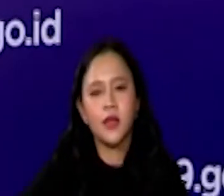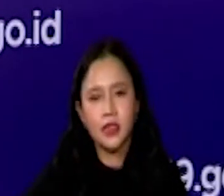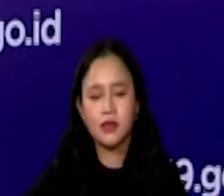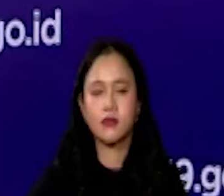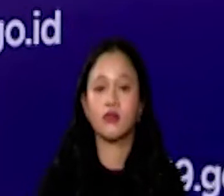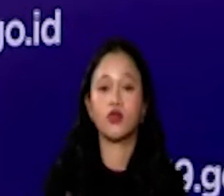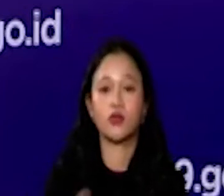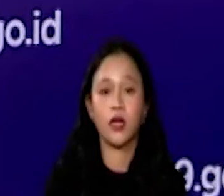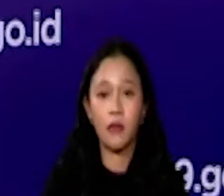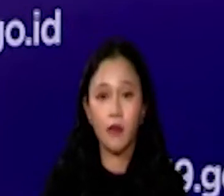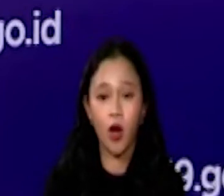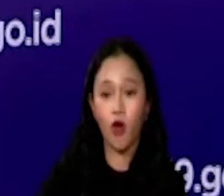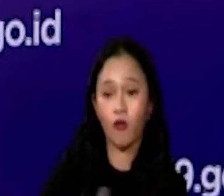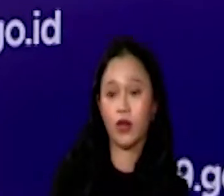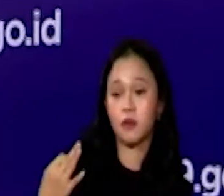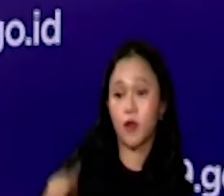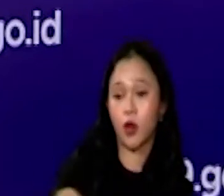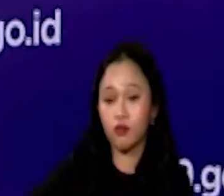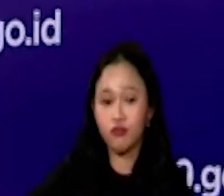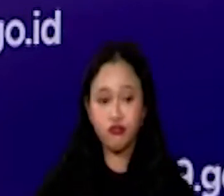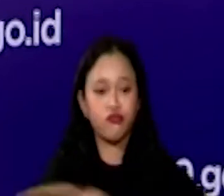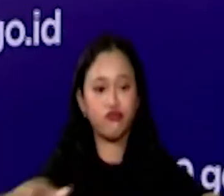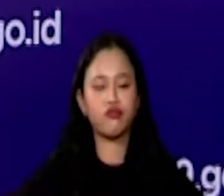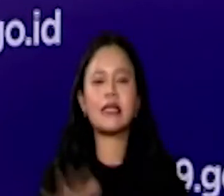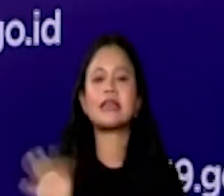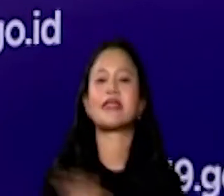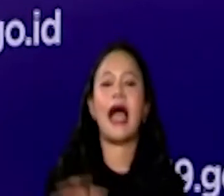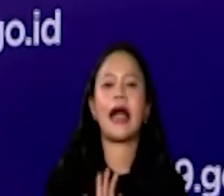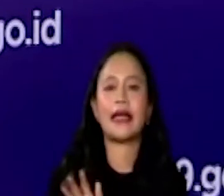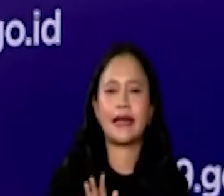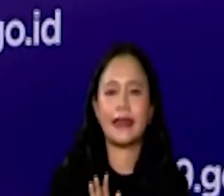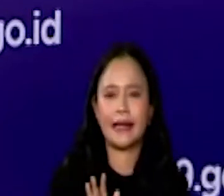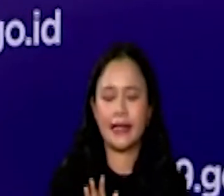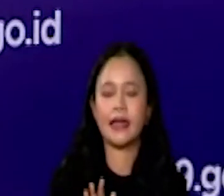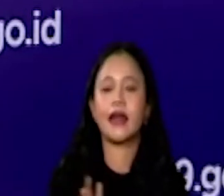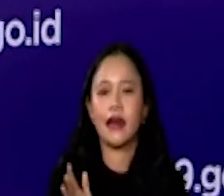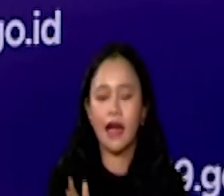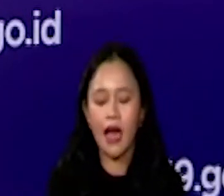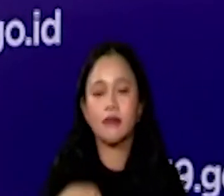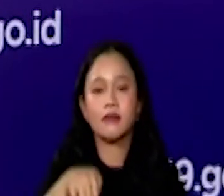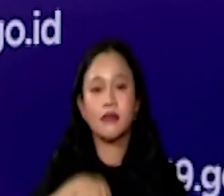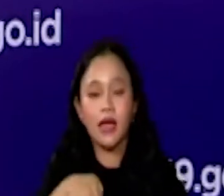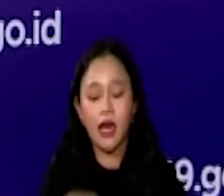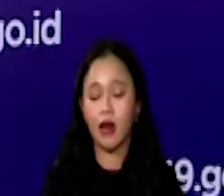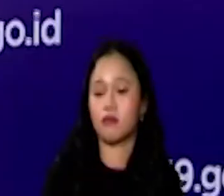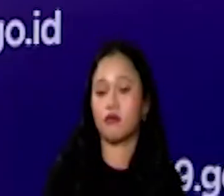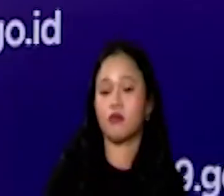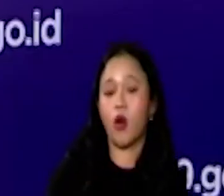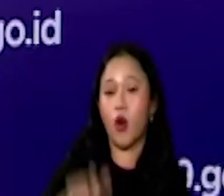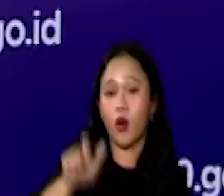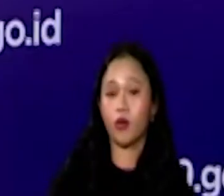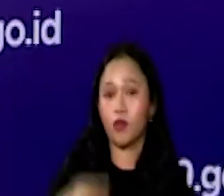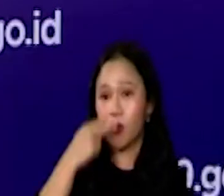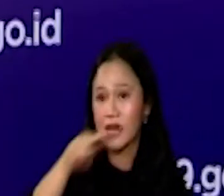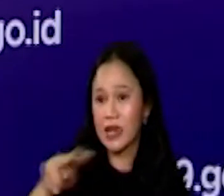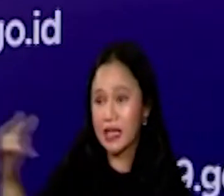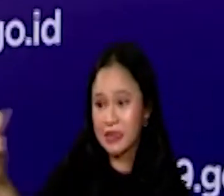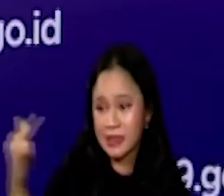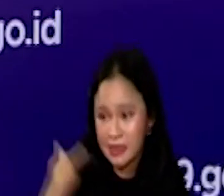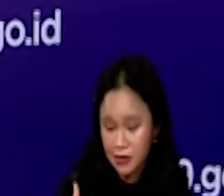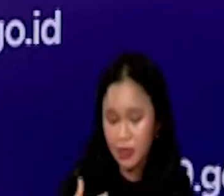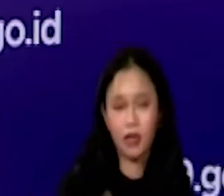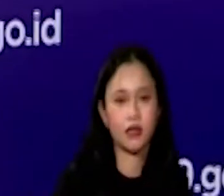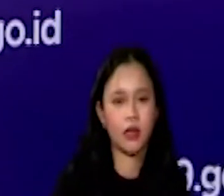untuk mencegah meluasnya penyebaran. Untuk saat ini, petugas di pintu kedatangan serta berbagai unsur yang